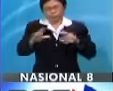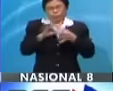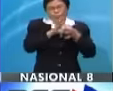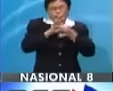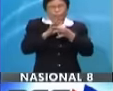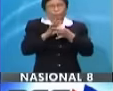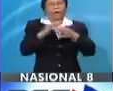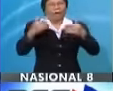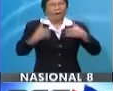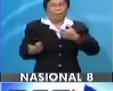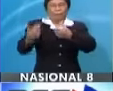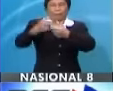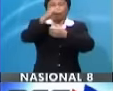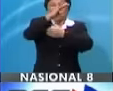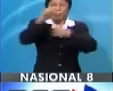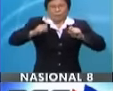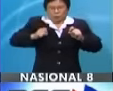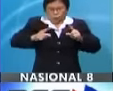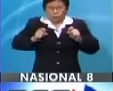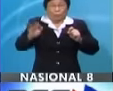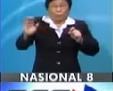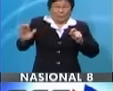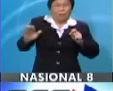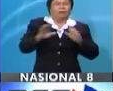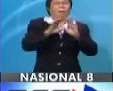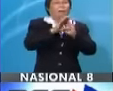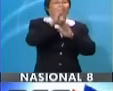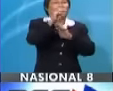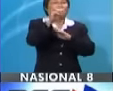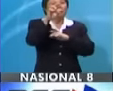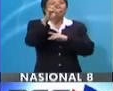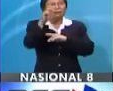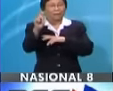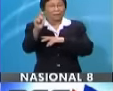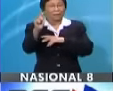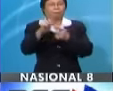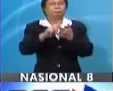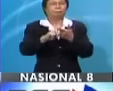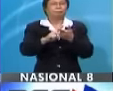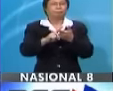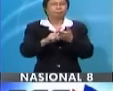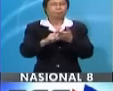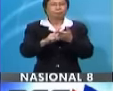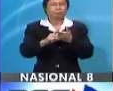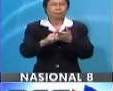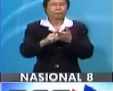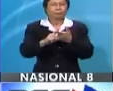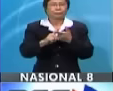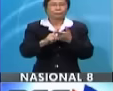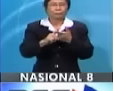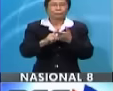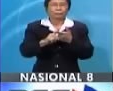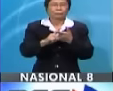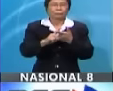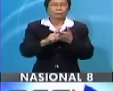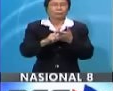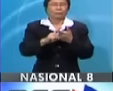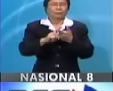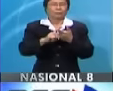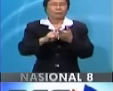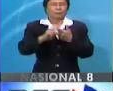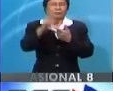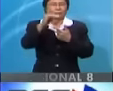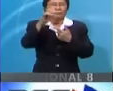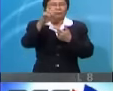Antaranya penglibatan syarikat swasta seperti MRT Retail Sdn Bhd, Cablelink Services Bhd dan beberapa